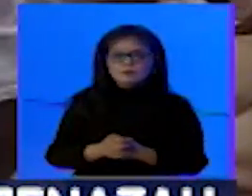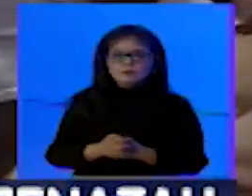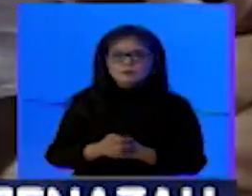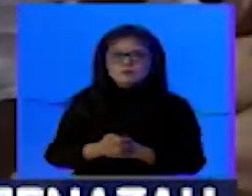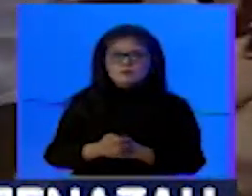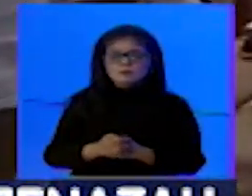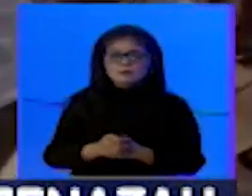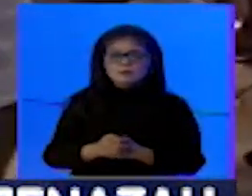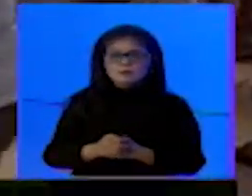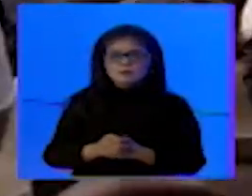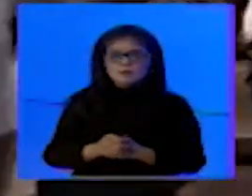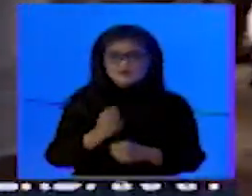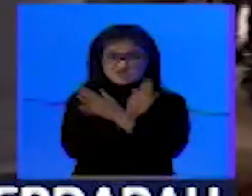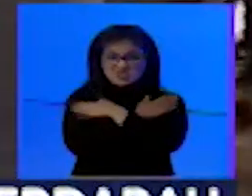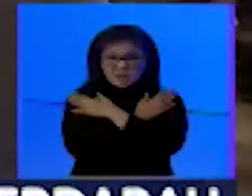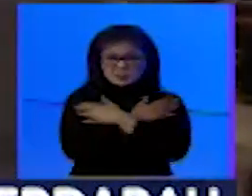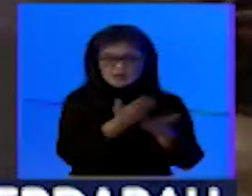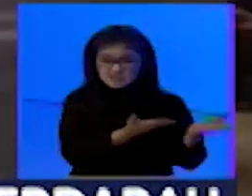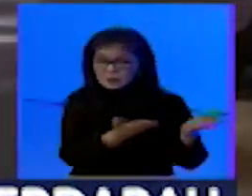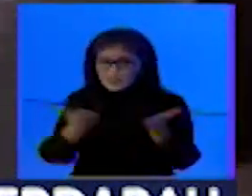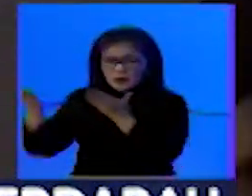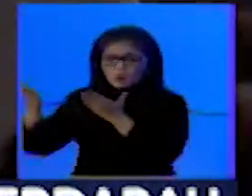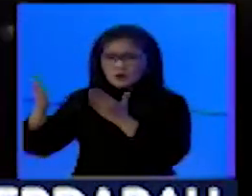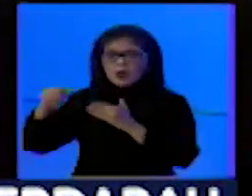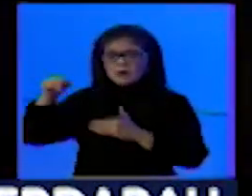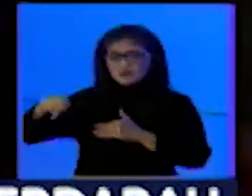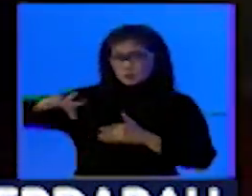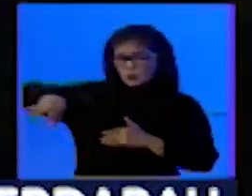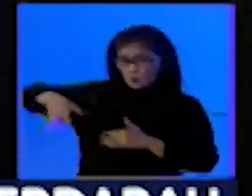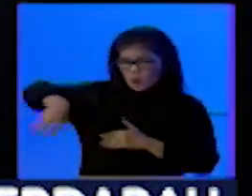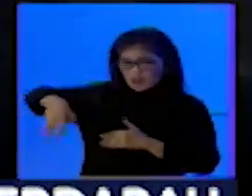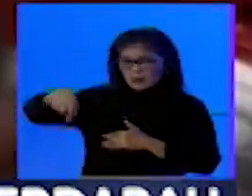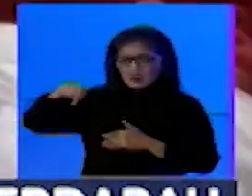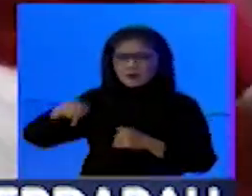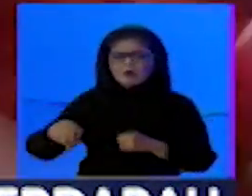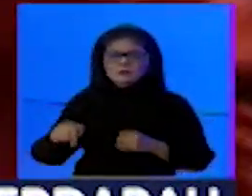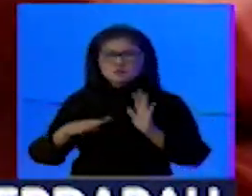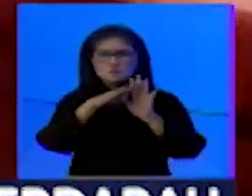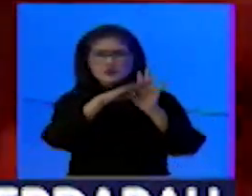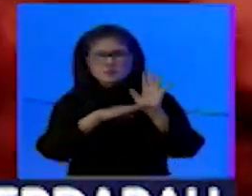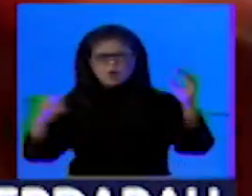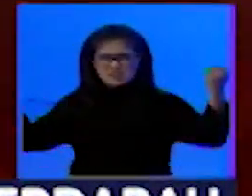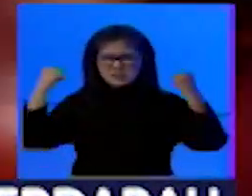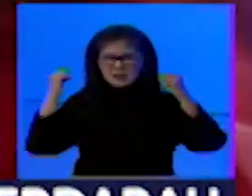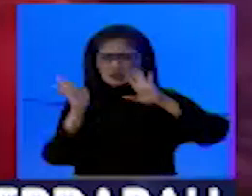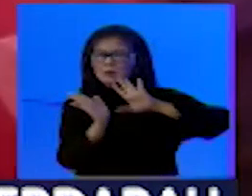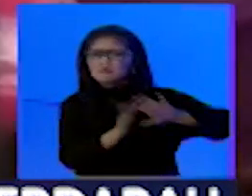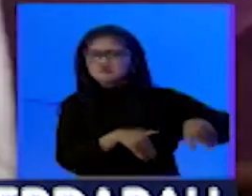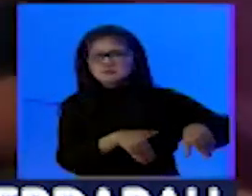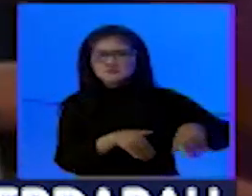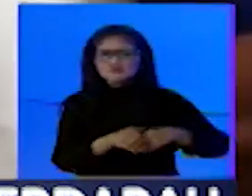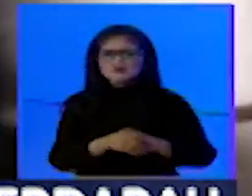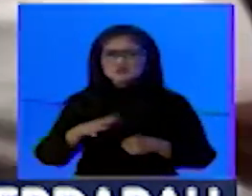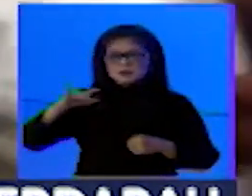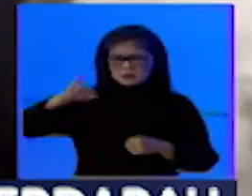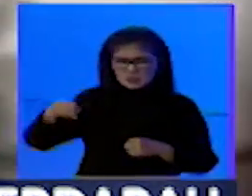Saat jenazah dibawa ke rumah duka, para pelayat juga mengabaikan protokol kesehatan. Istri mantan bupati ini menyatakan sang suami meninggal akibat